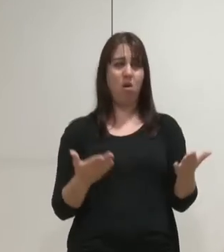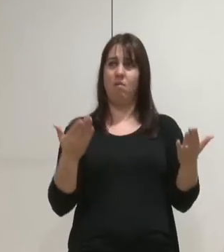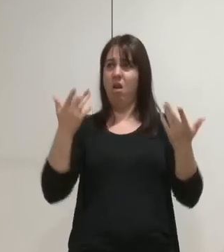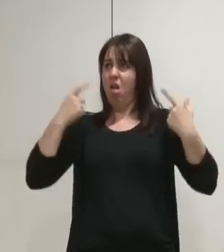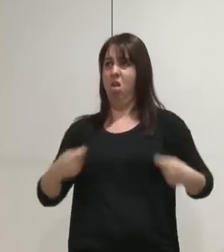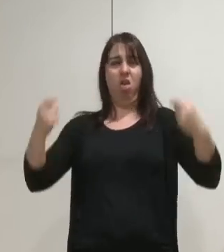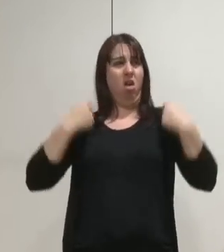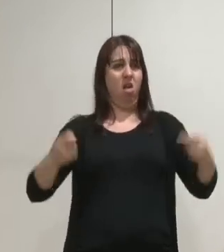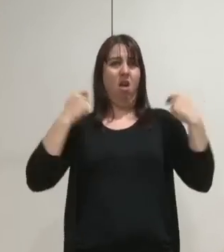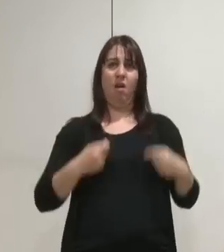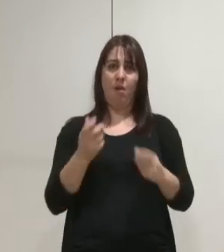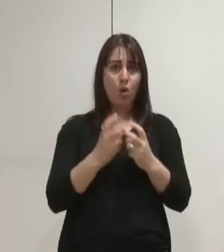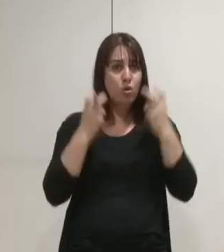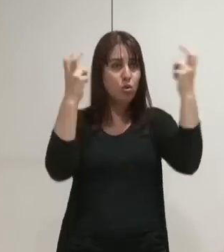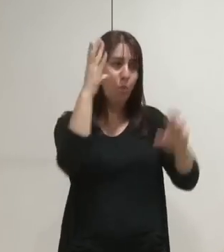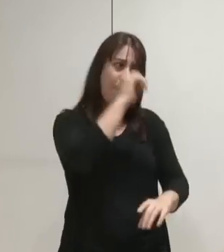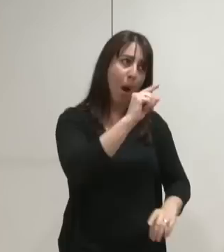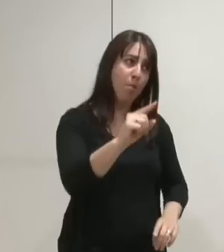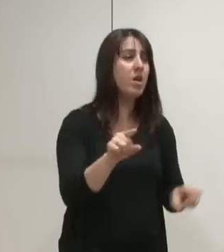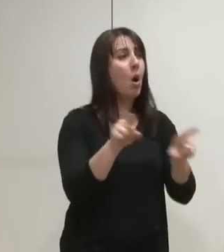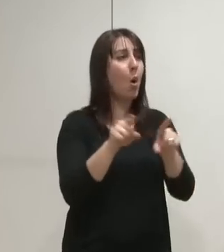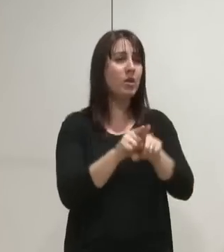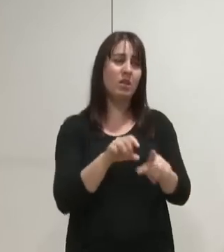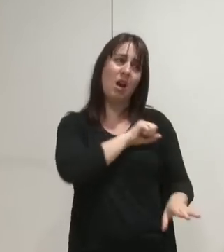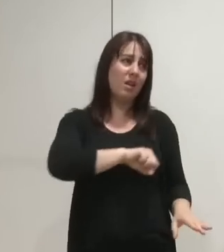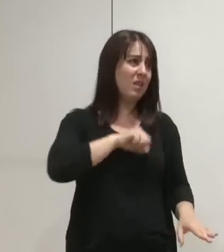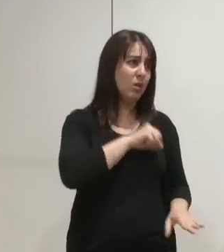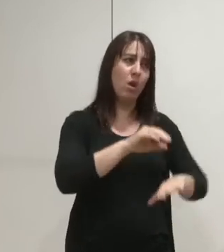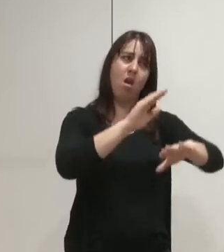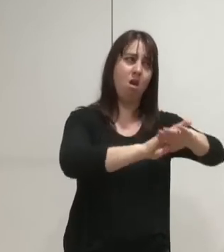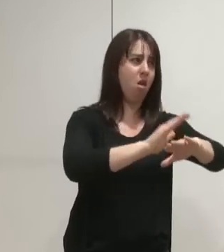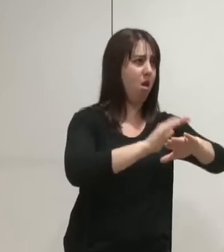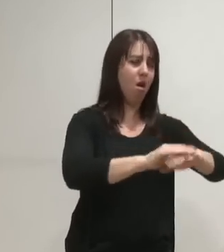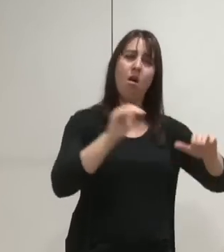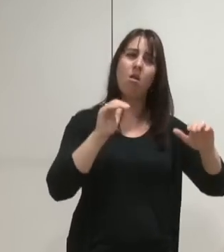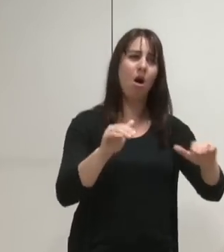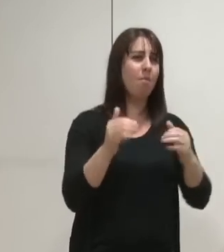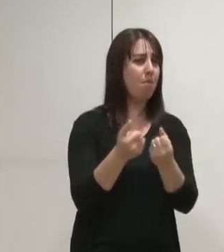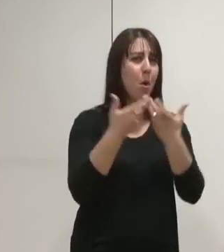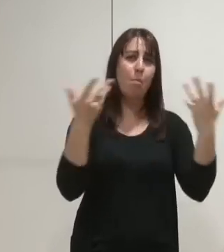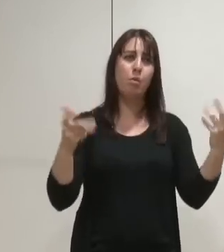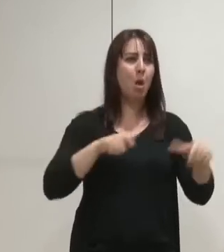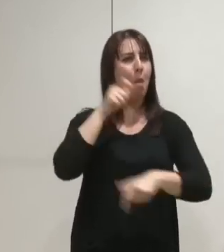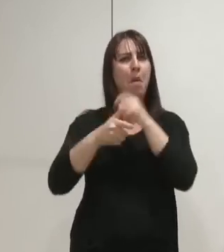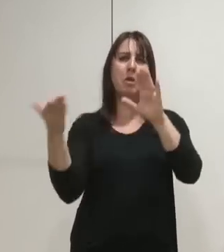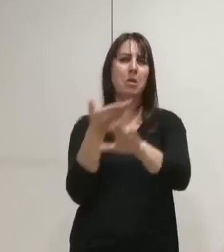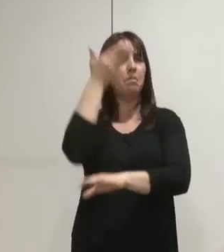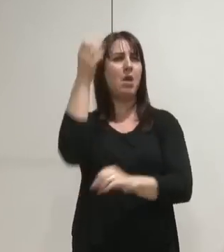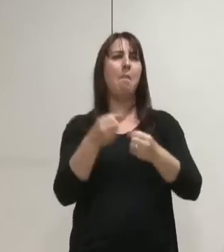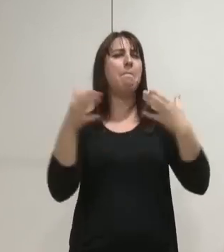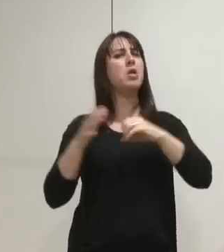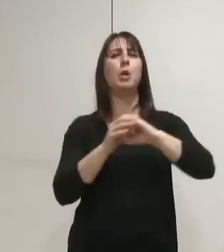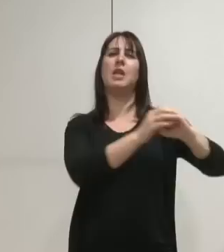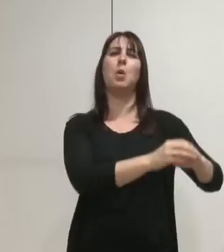faudrait peut-être pas l'oublier accessoirement permettez permettez-moi de vous faire remarquer qu'un certain nombre de ténor de la majorité de